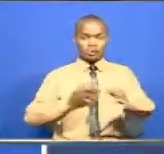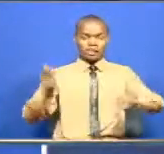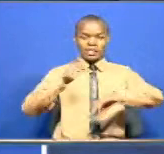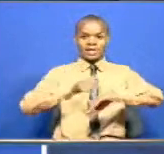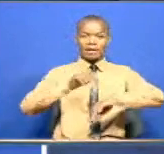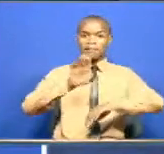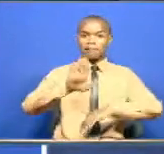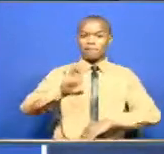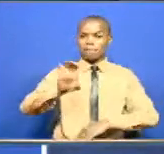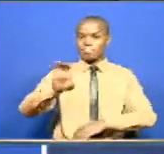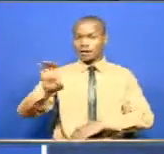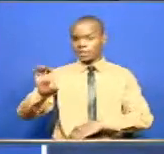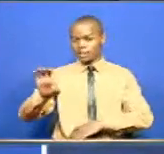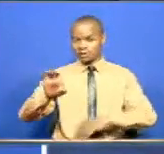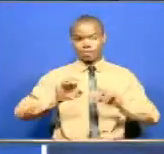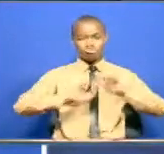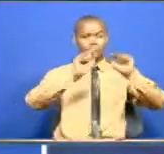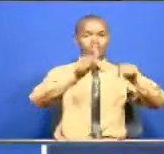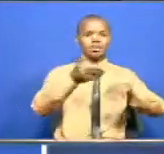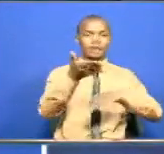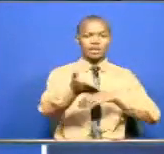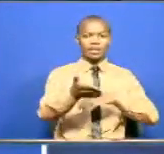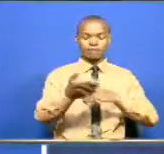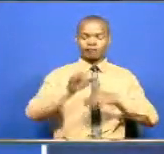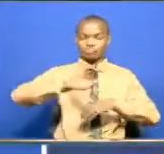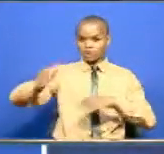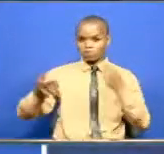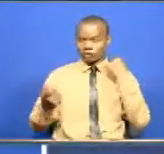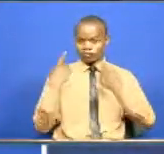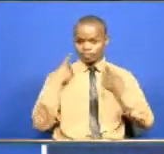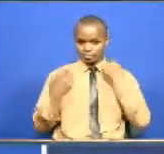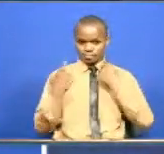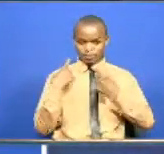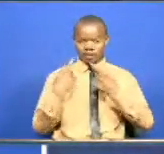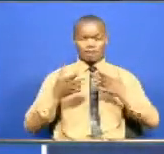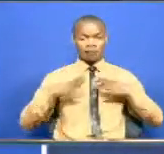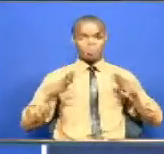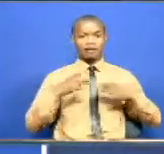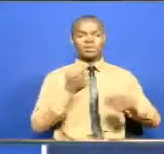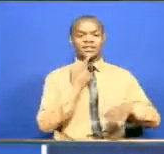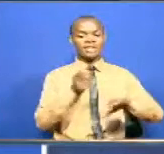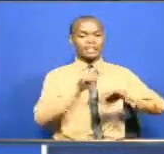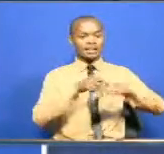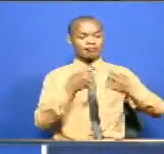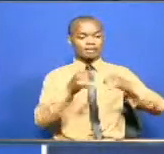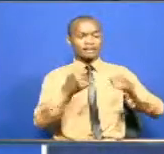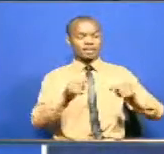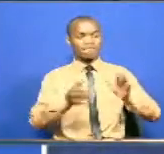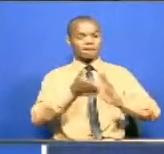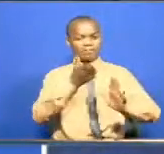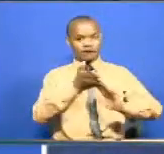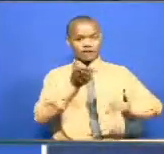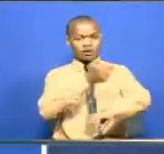la Aina Moi, kaunti ya Kericho. Wakazi wanasema kwamba juhudi zao za kumkimbiza hospitalini zilitatizwa na hali mbaya ya